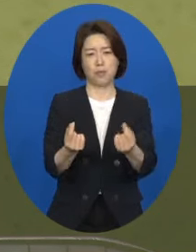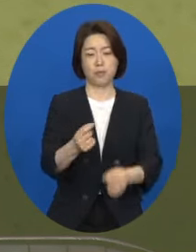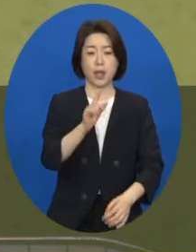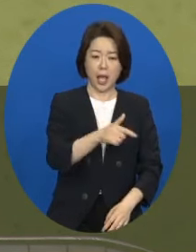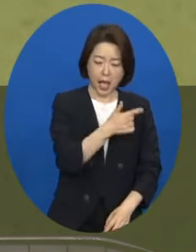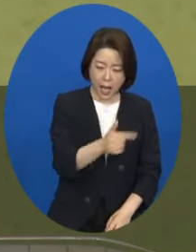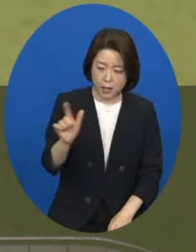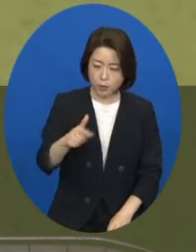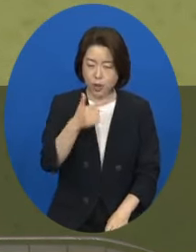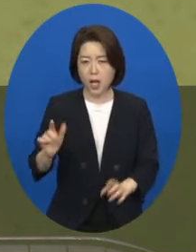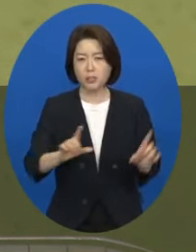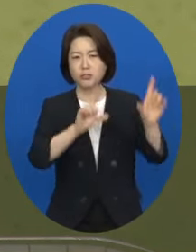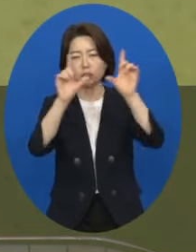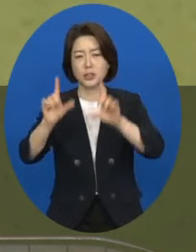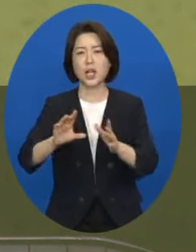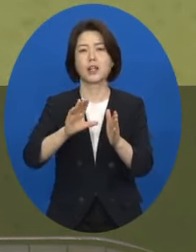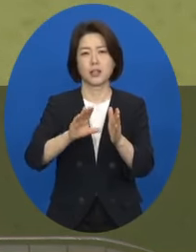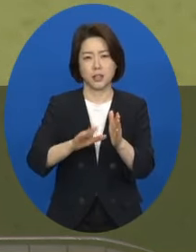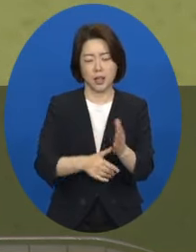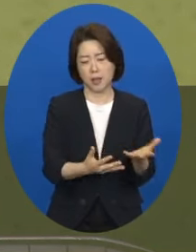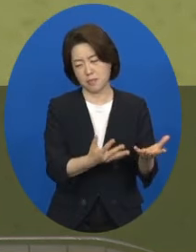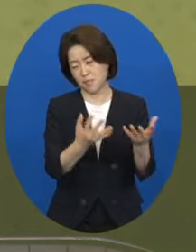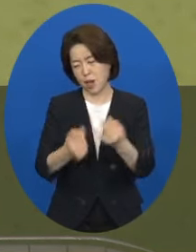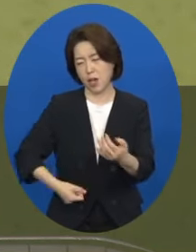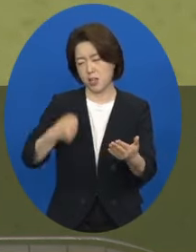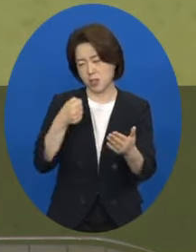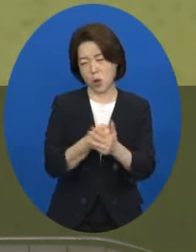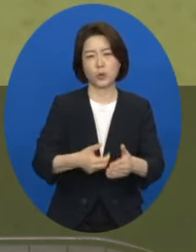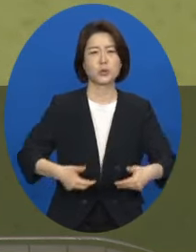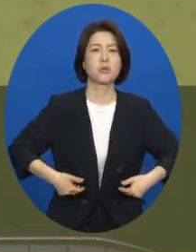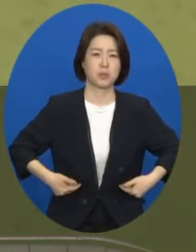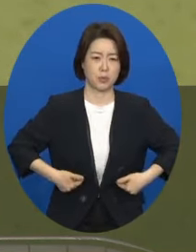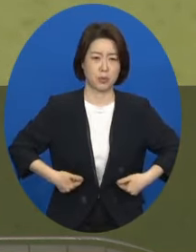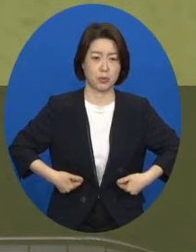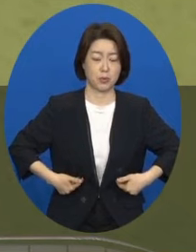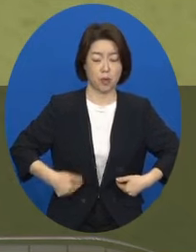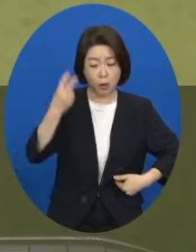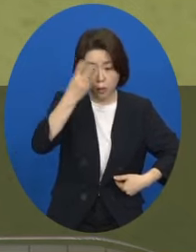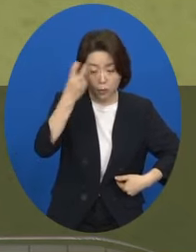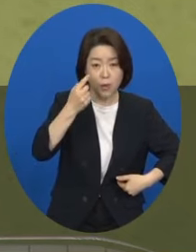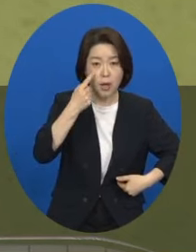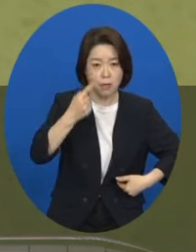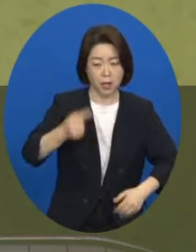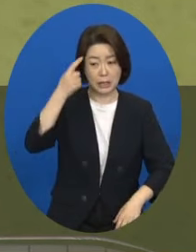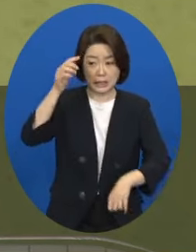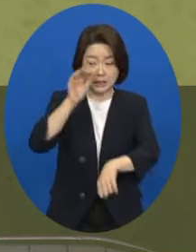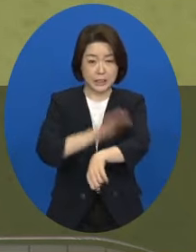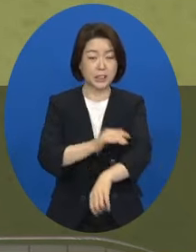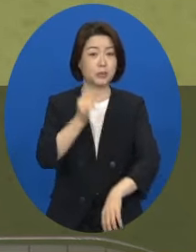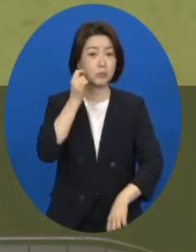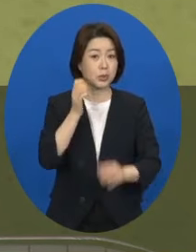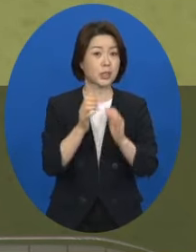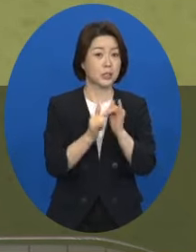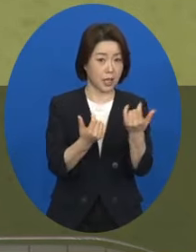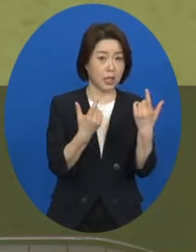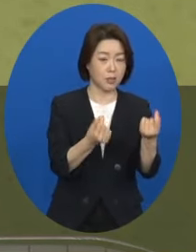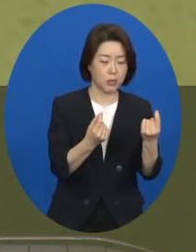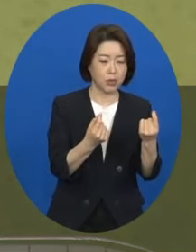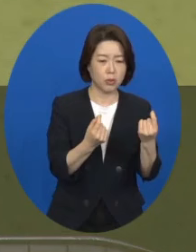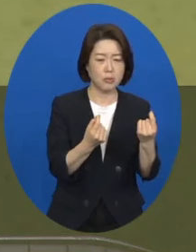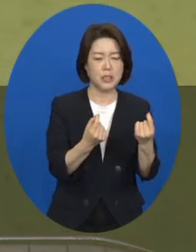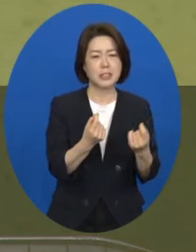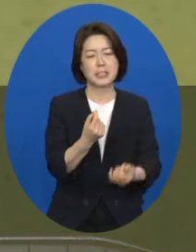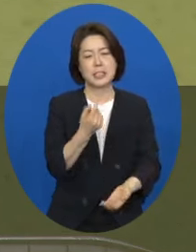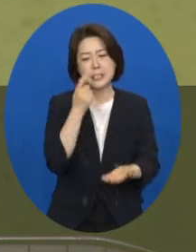하루하루 살아간다는 것은 많은 결정들을 내린다는 얘기인데 살펴보라는 거예요. 지혜롭지 못한 사람처럼 섣불리